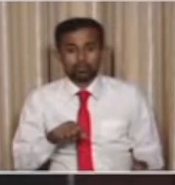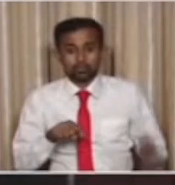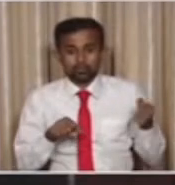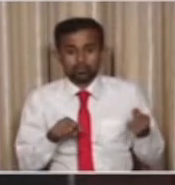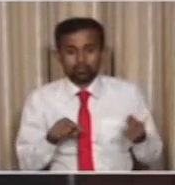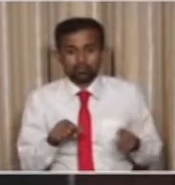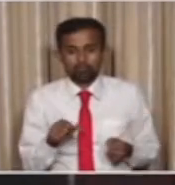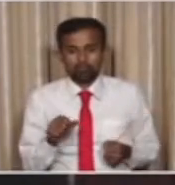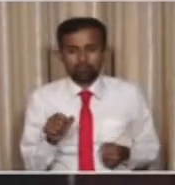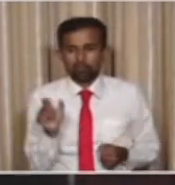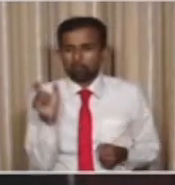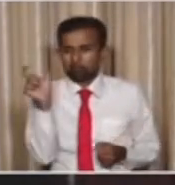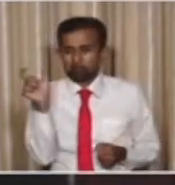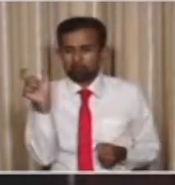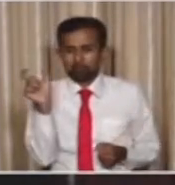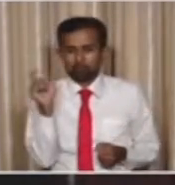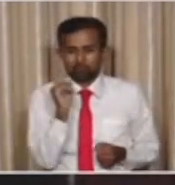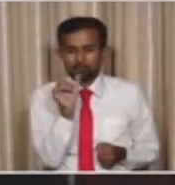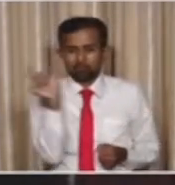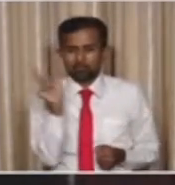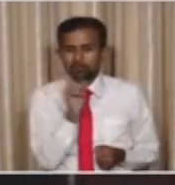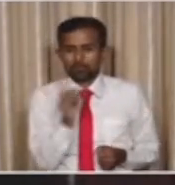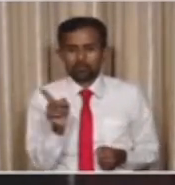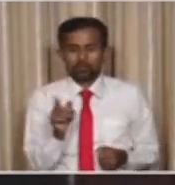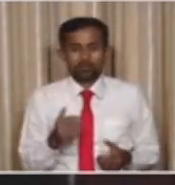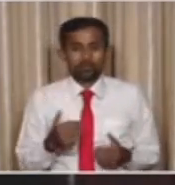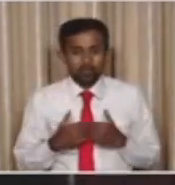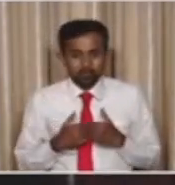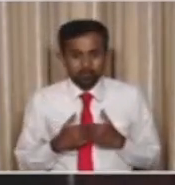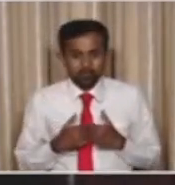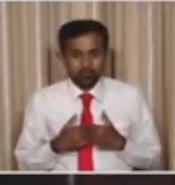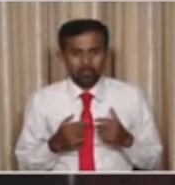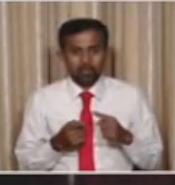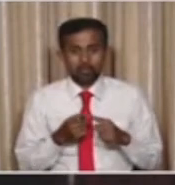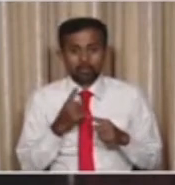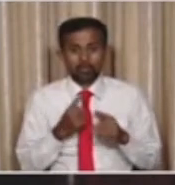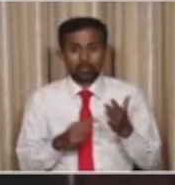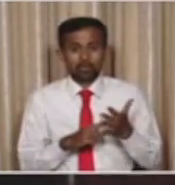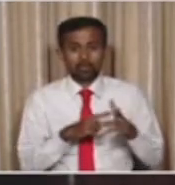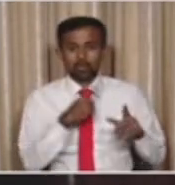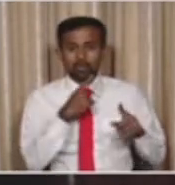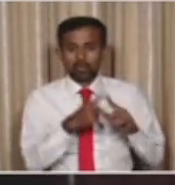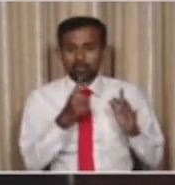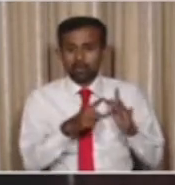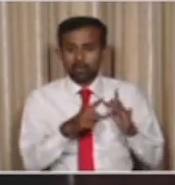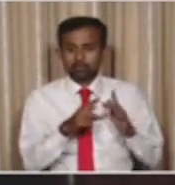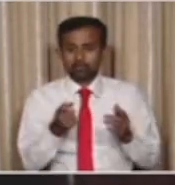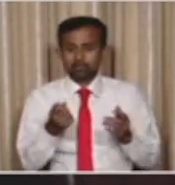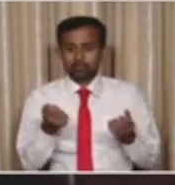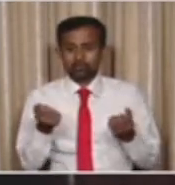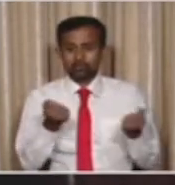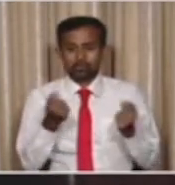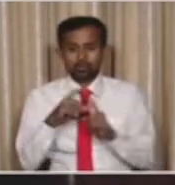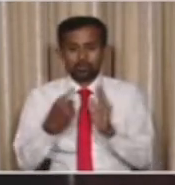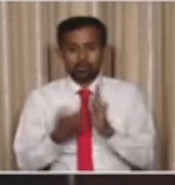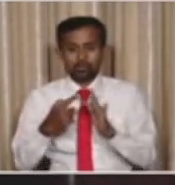කාර්යය කියලානේ සාමාන්‍ය මේ පාරිභාෂිකේ අපි කතා කරන්නේ. ඒගොල්ලන්ව අපි ටැක්සි ඩ්‍රයිවර් කෙනෙක් කියන ඒ ලෙවල් එකට අපි ඩෙවලොප්